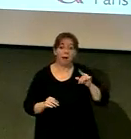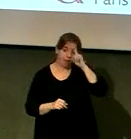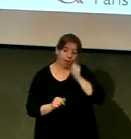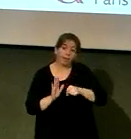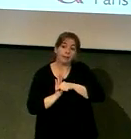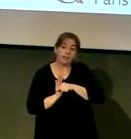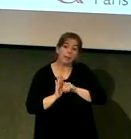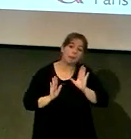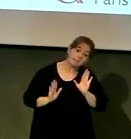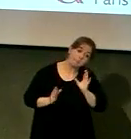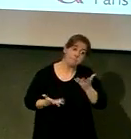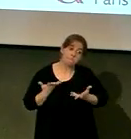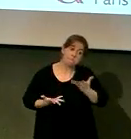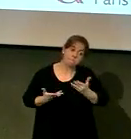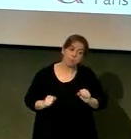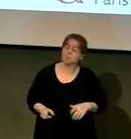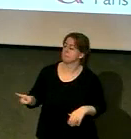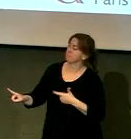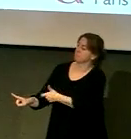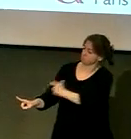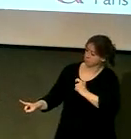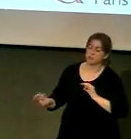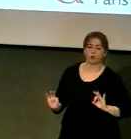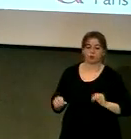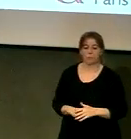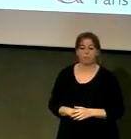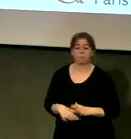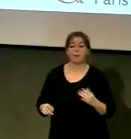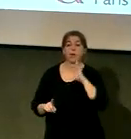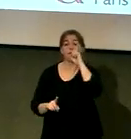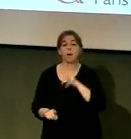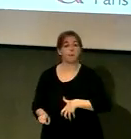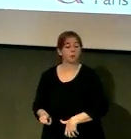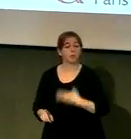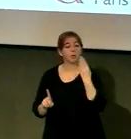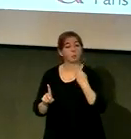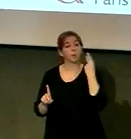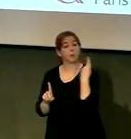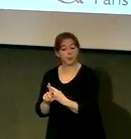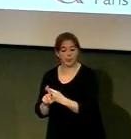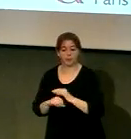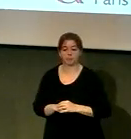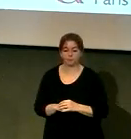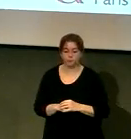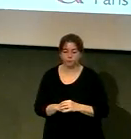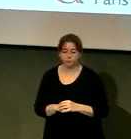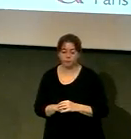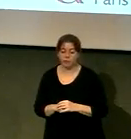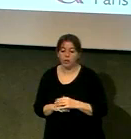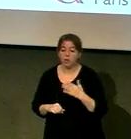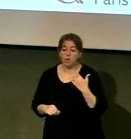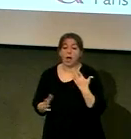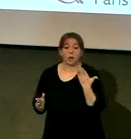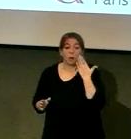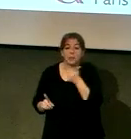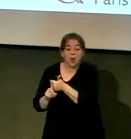pour compléter. Et quand on vient pour parler des besoins de la femme enceinte, qui sont touchés pour la consommation, l'important